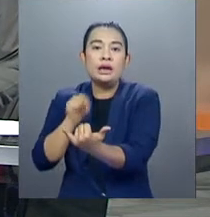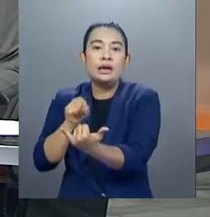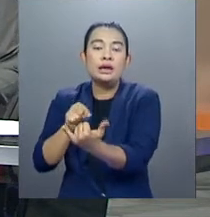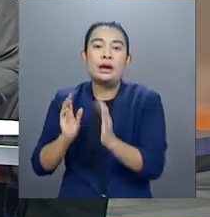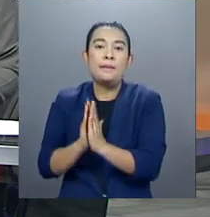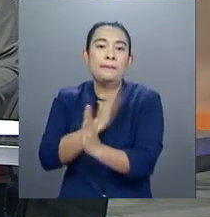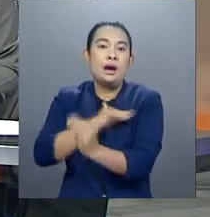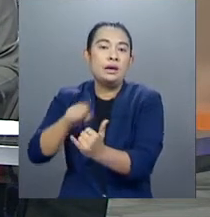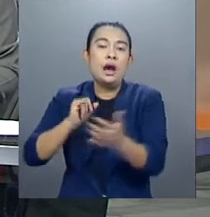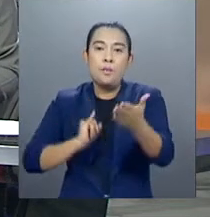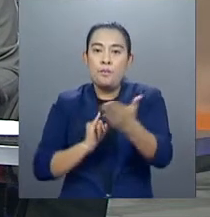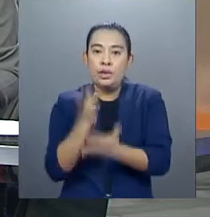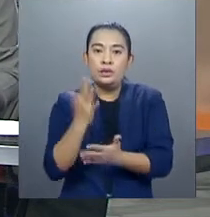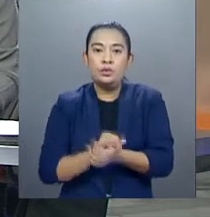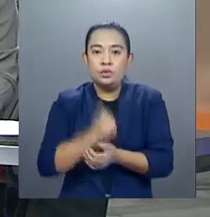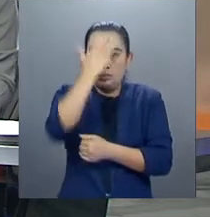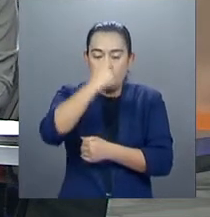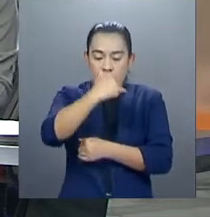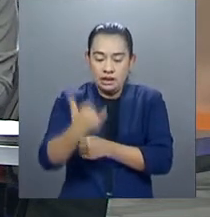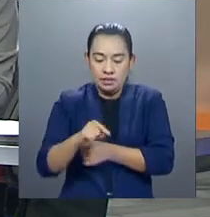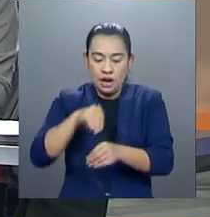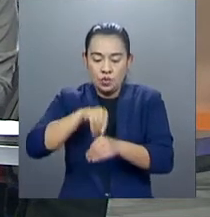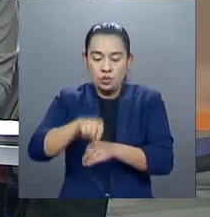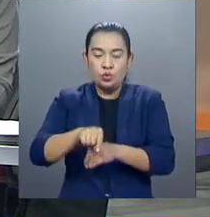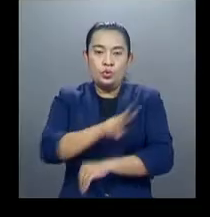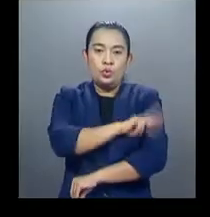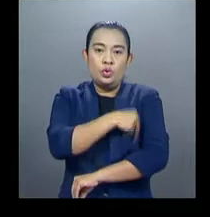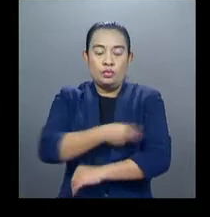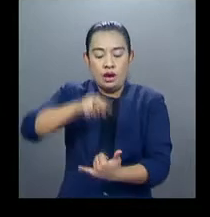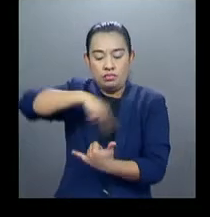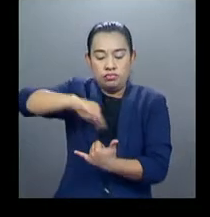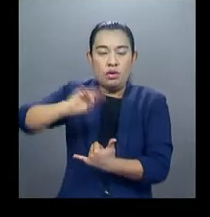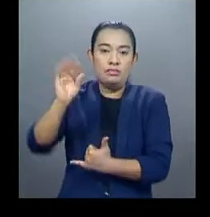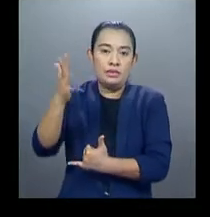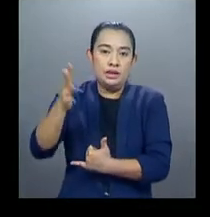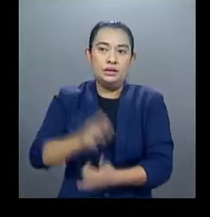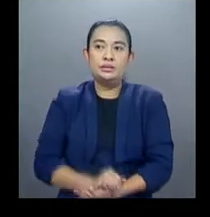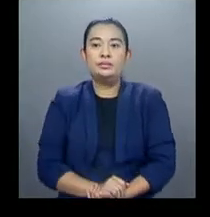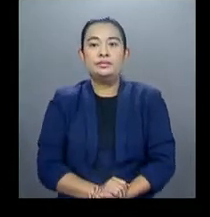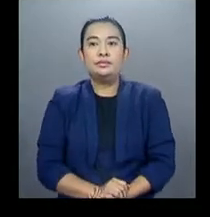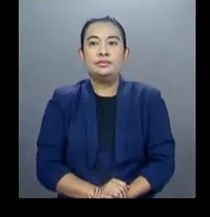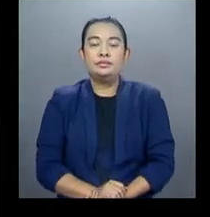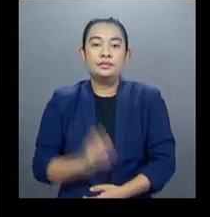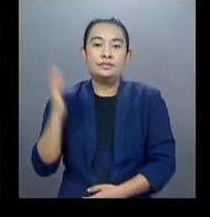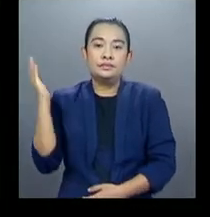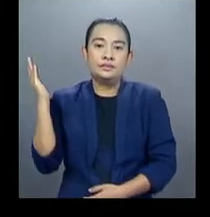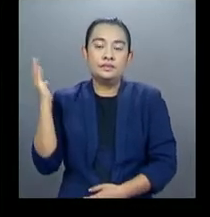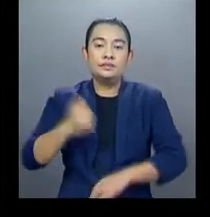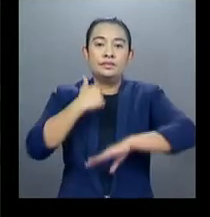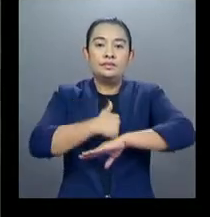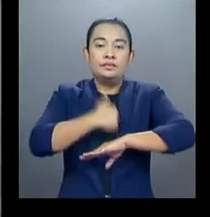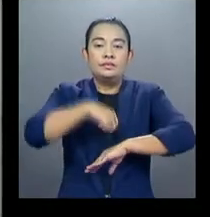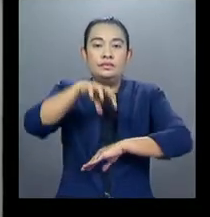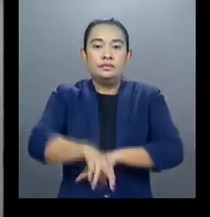คะเนื่องจากว่าไม่เคยเข้ามารักษาตัวที่โรงพยาบาลค่ะมีรายงานว่าผู้อำนวยการโรง